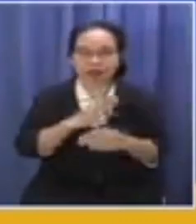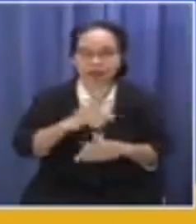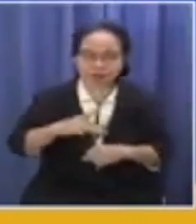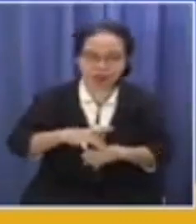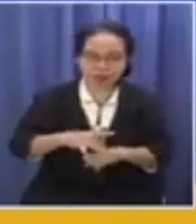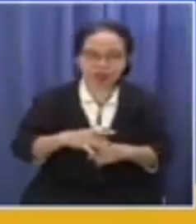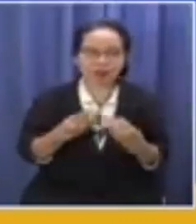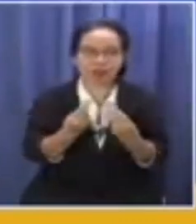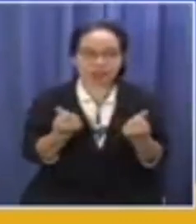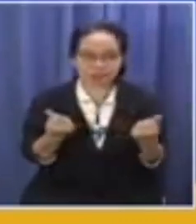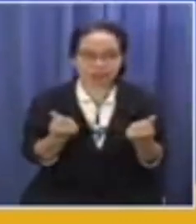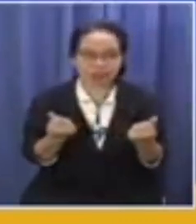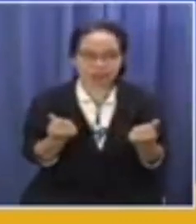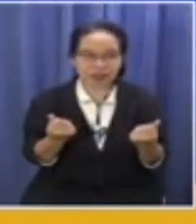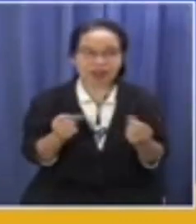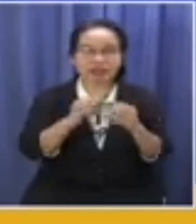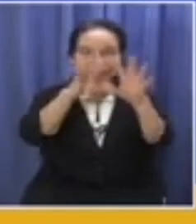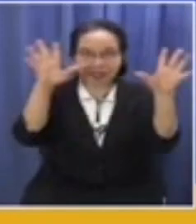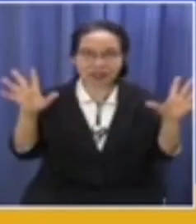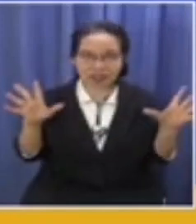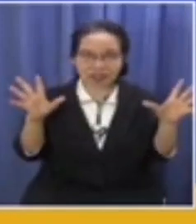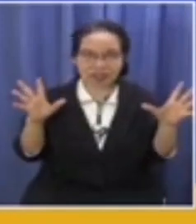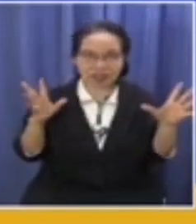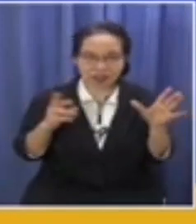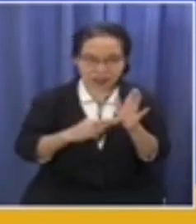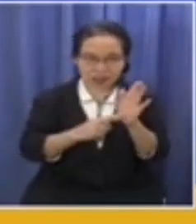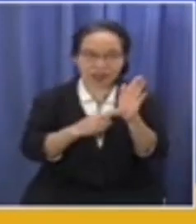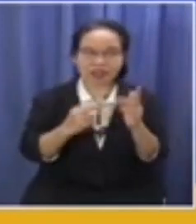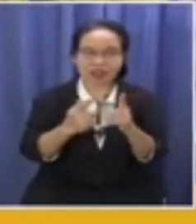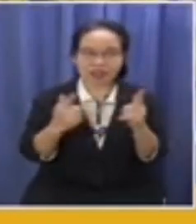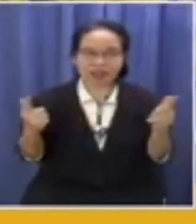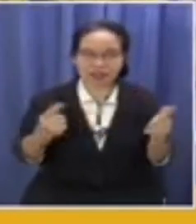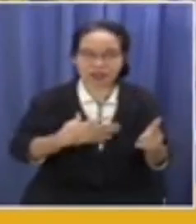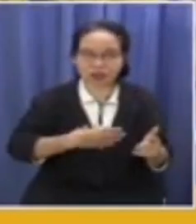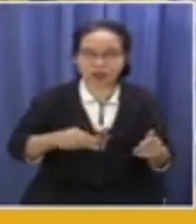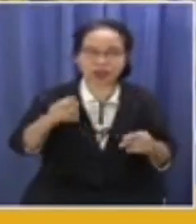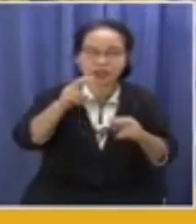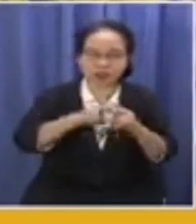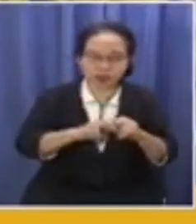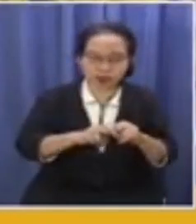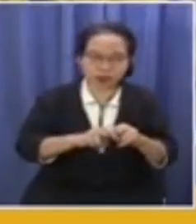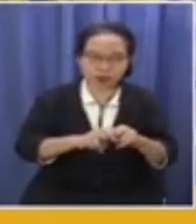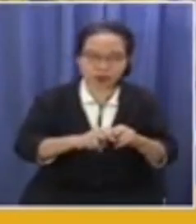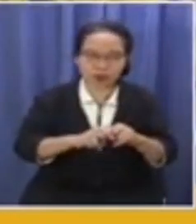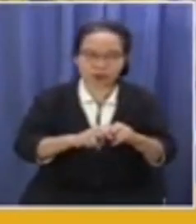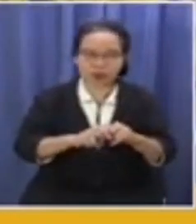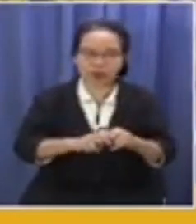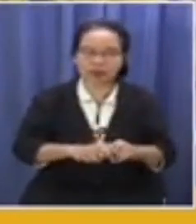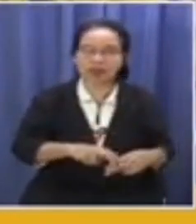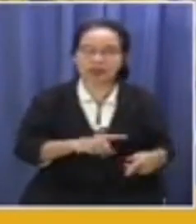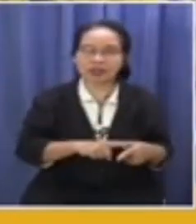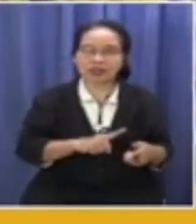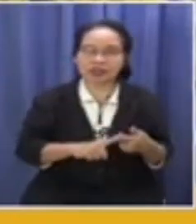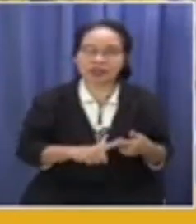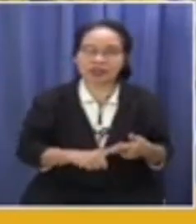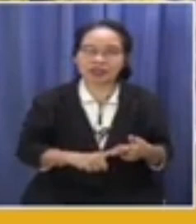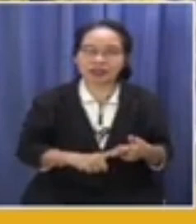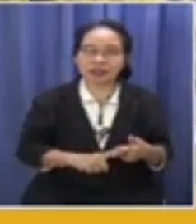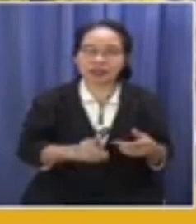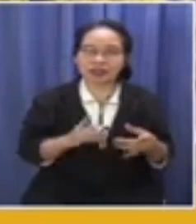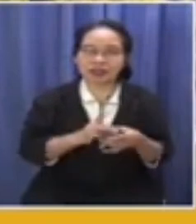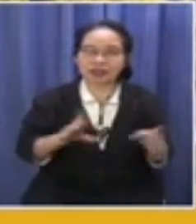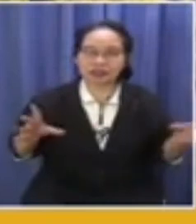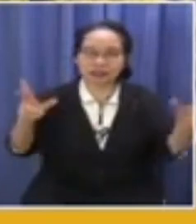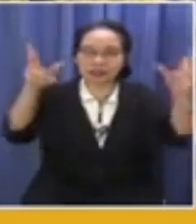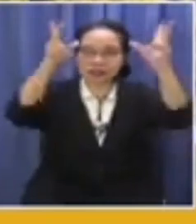lupa mawala ma-clear para Mahayag yung great white throne ngayon Nung makawala